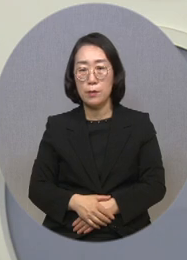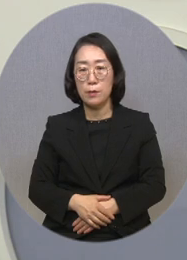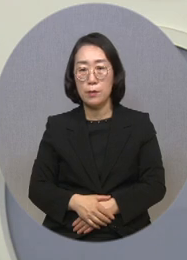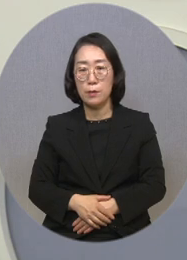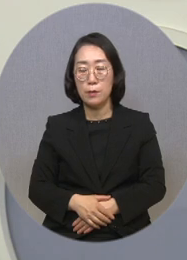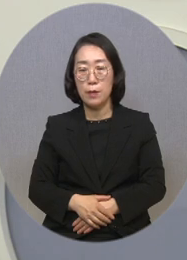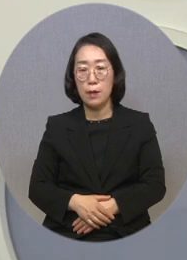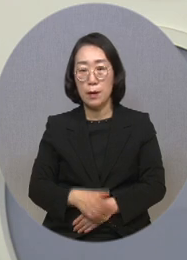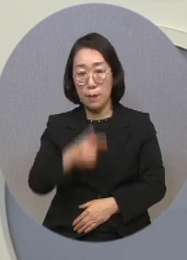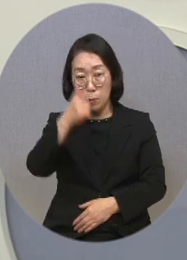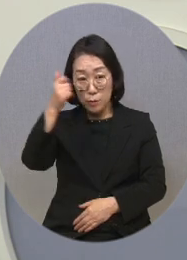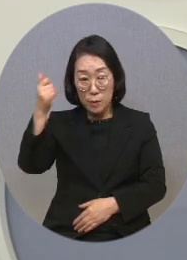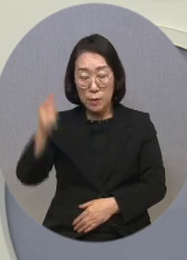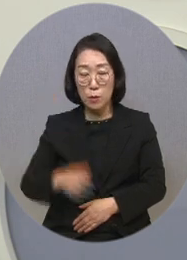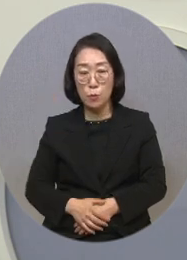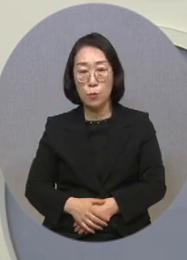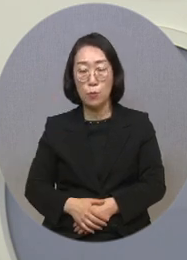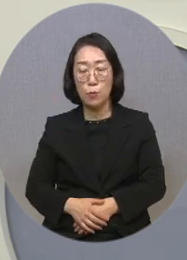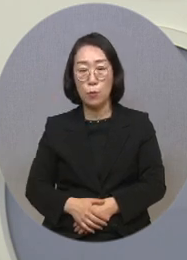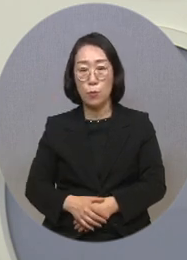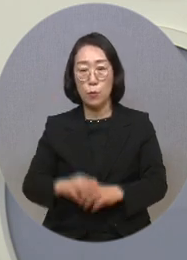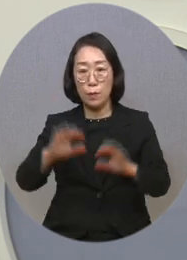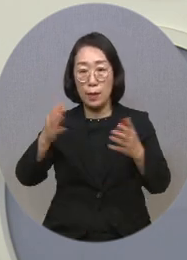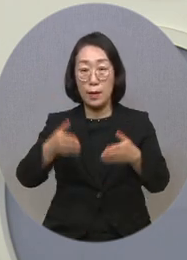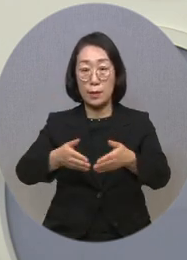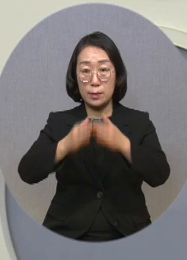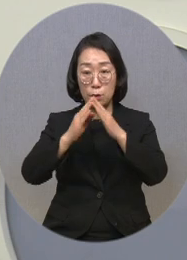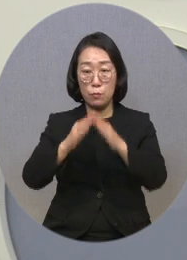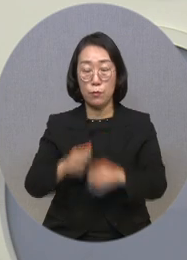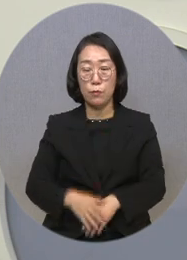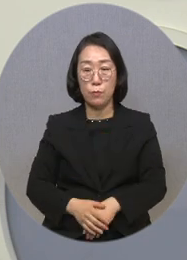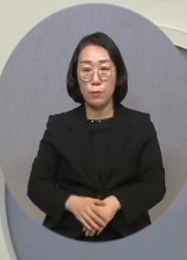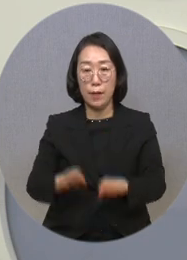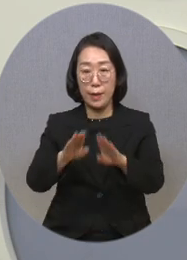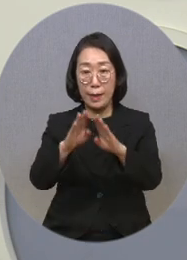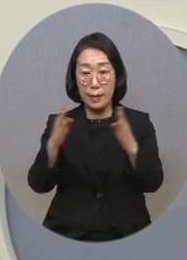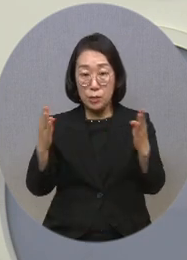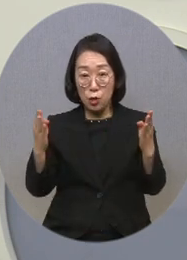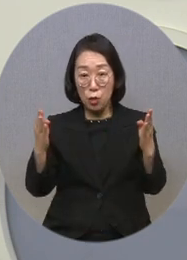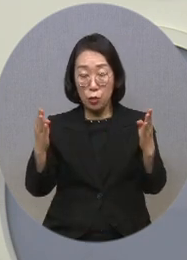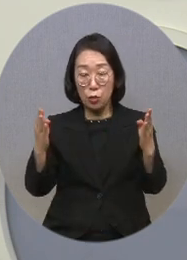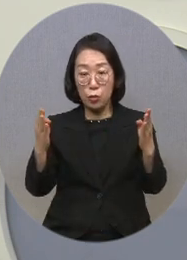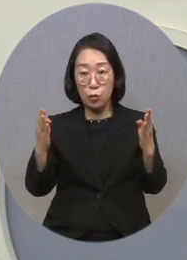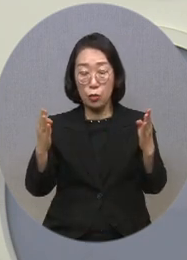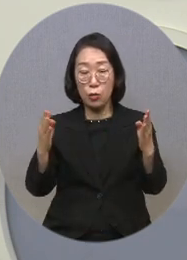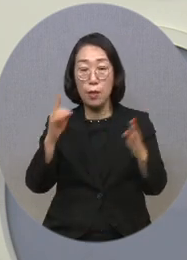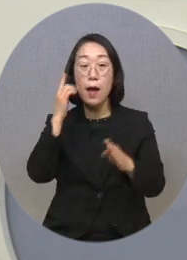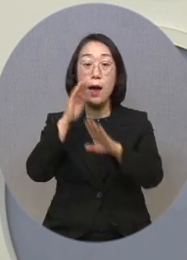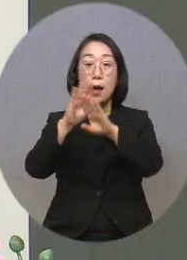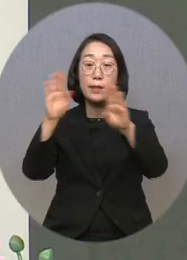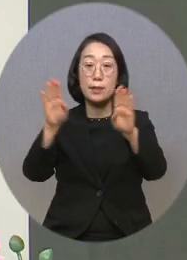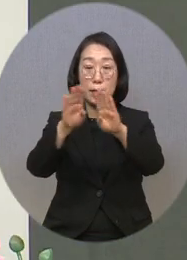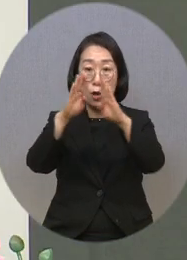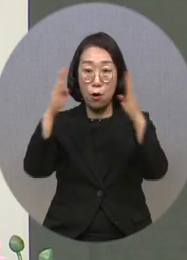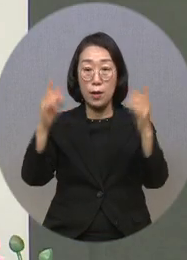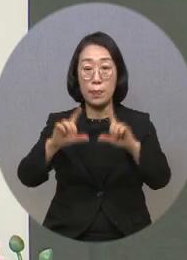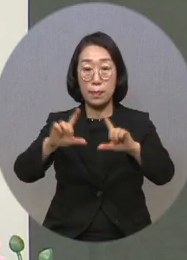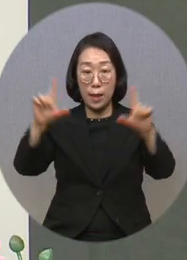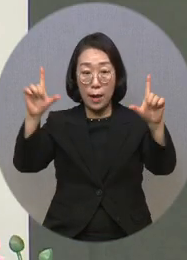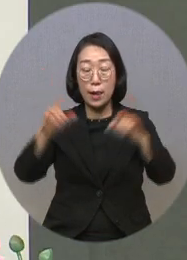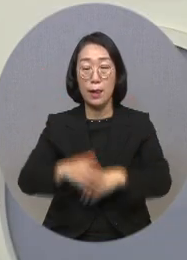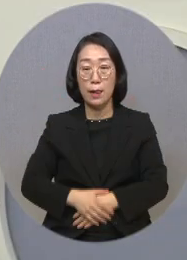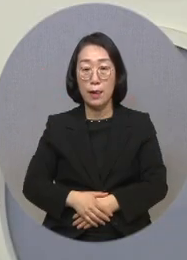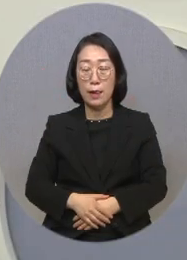우리나라가 개천절이라는 나라 세운 날을 개천절이라고 하잖아요. 네. 그야말로 우리가 하늘이